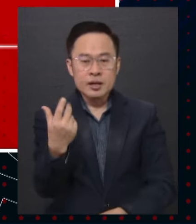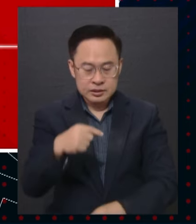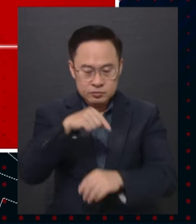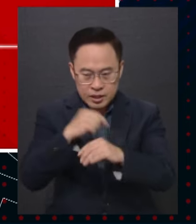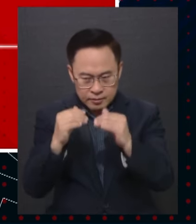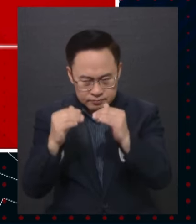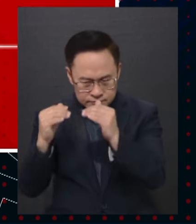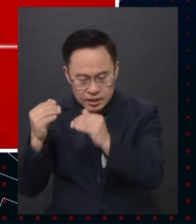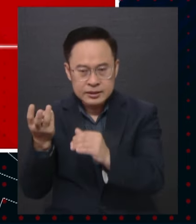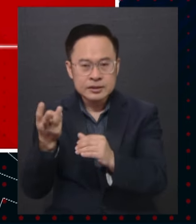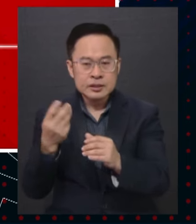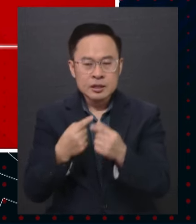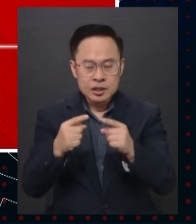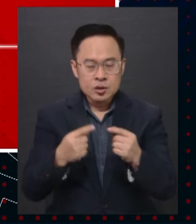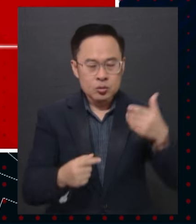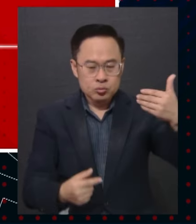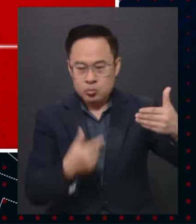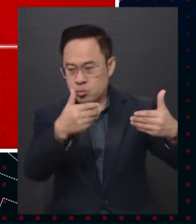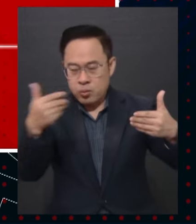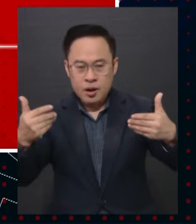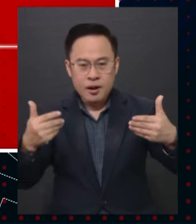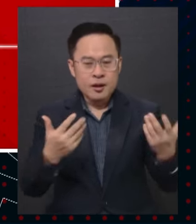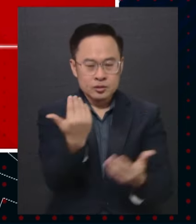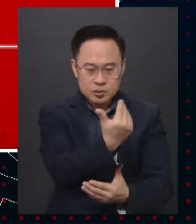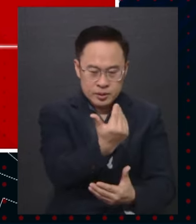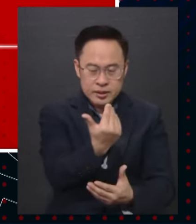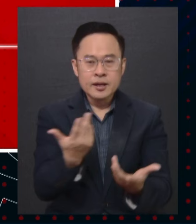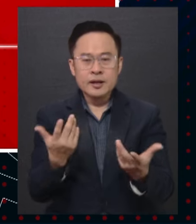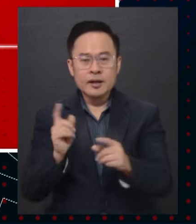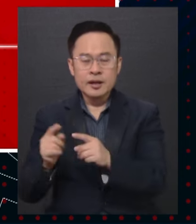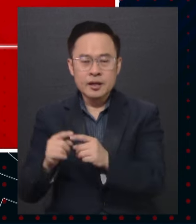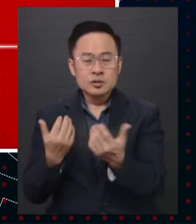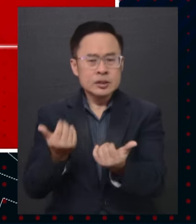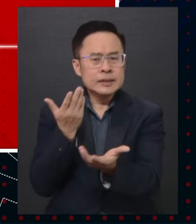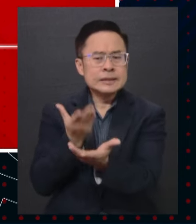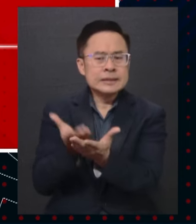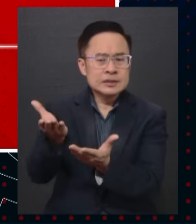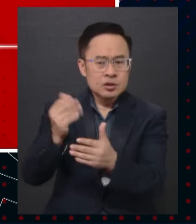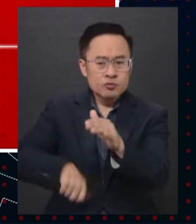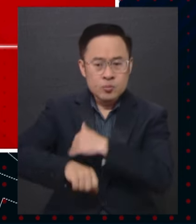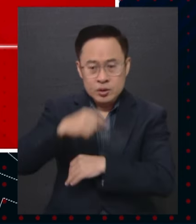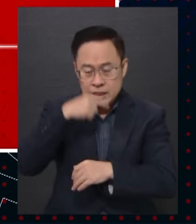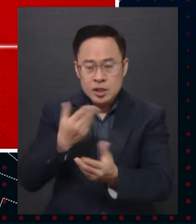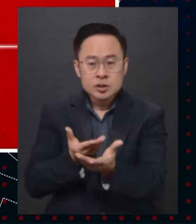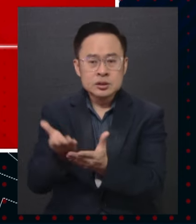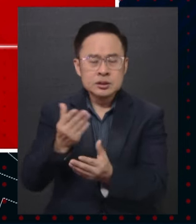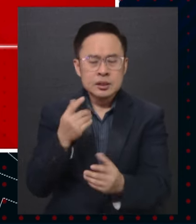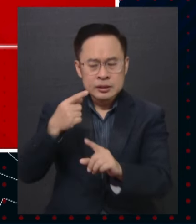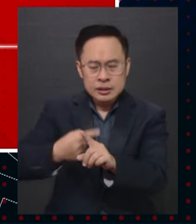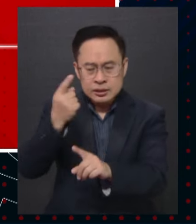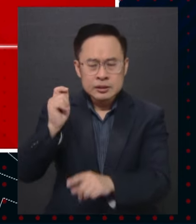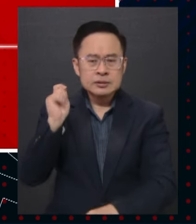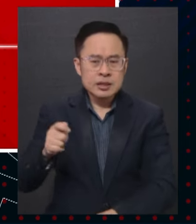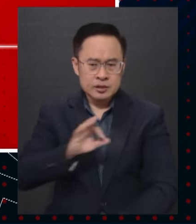นึงด้วย ใช่ก็อย่าลืมย้ำอีกครั้งตอนนี้แพ็กเกจบอลไทยเดือนละ59บาทเหลือประมาณ3เดือนก็ประมาณไม่